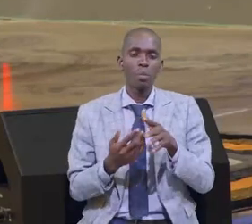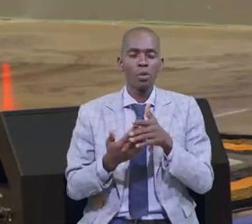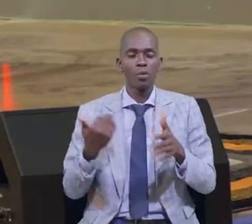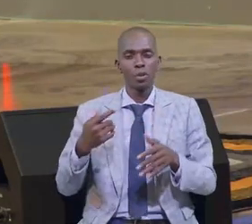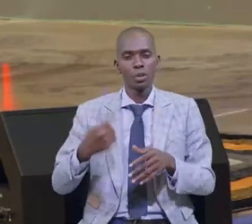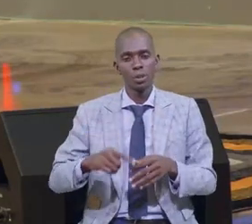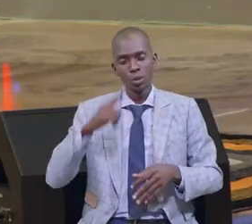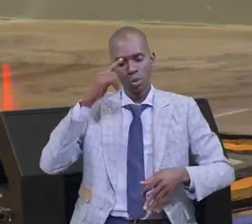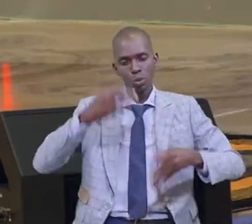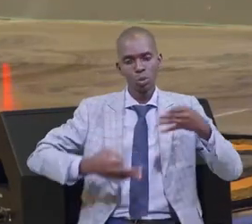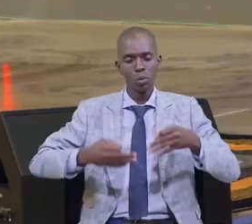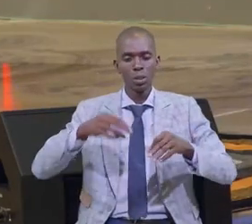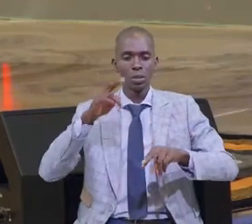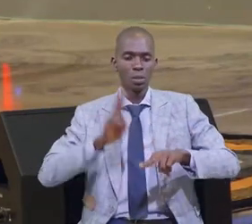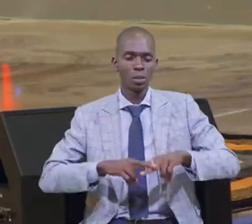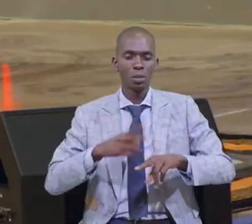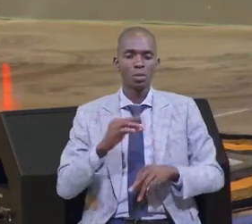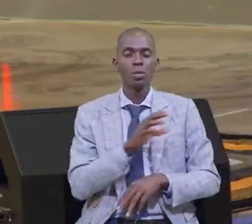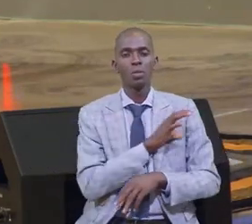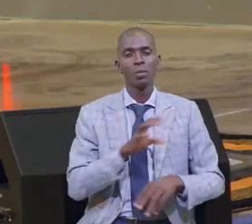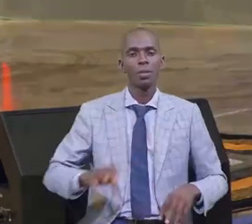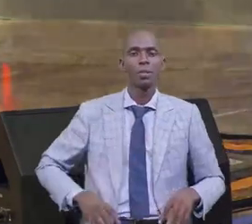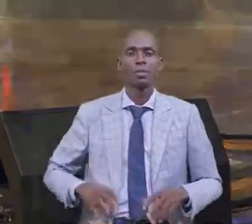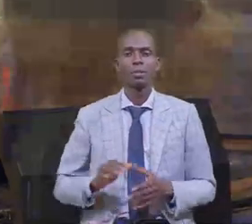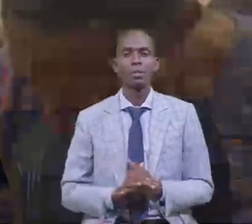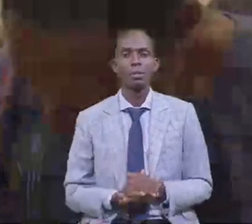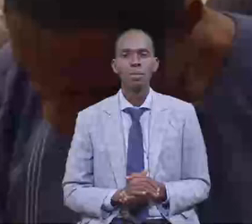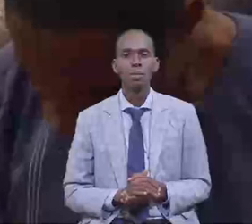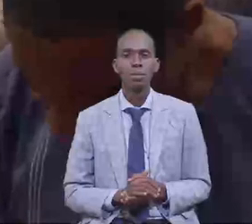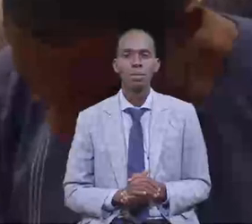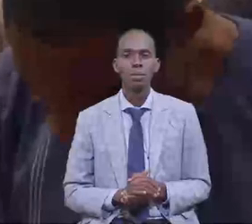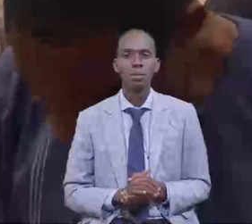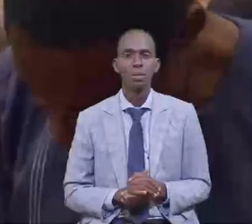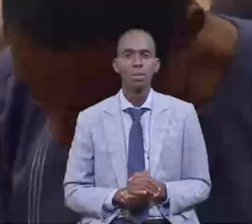comparaître devant le trône de jugement de Dieu.